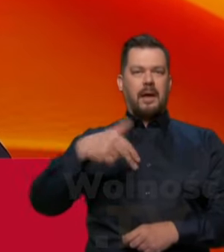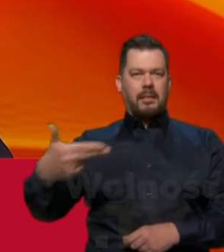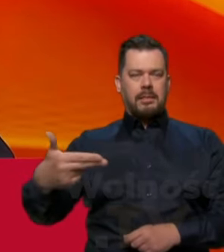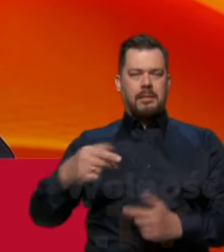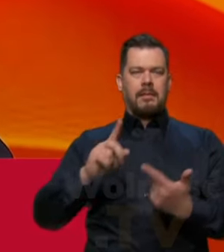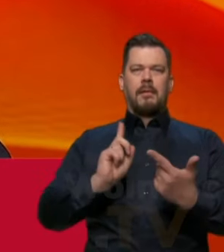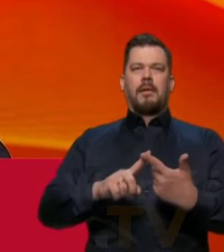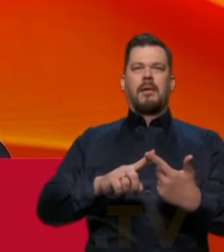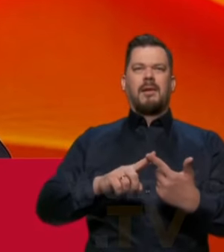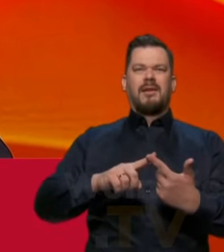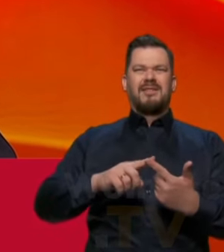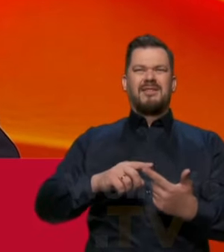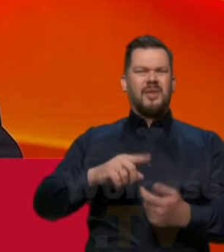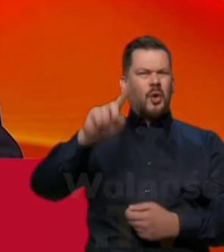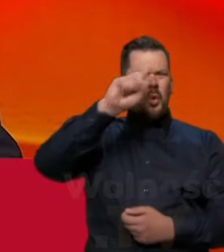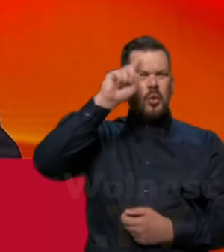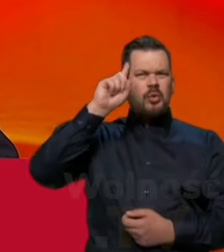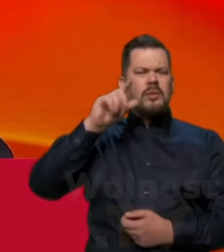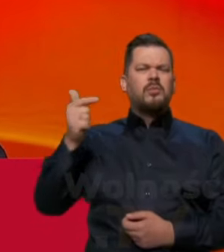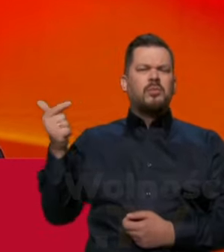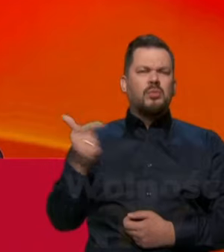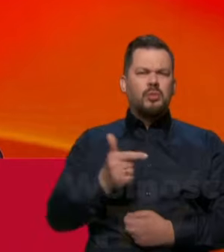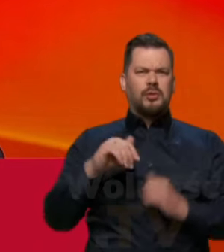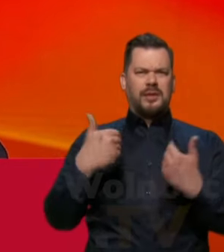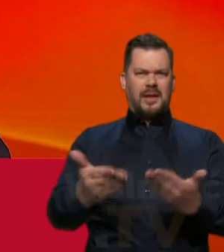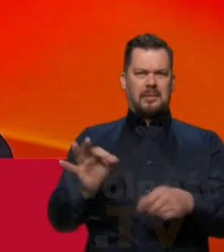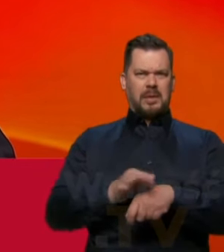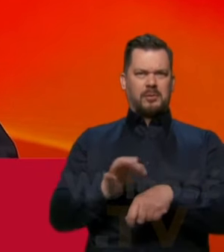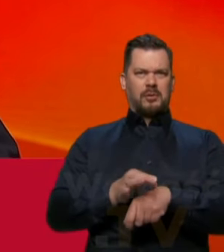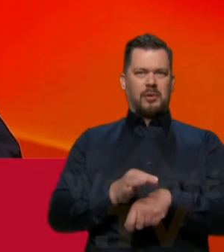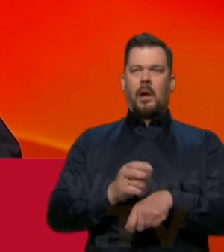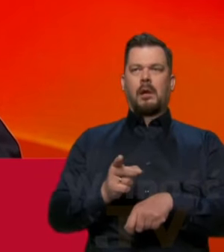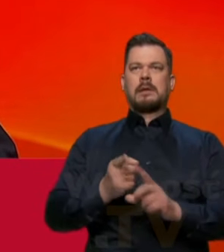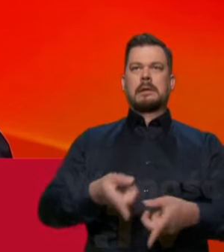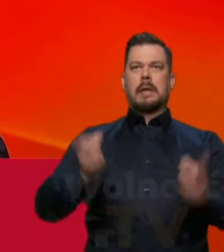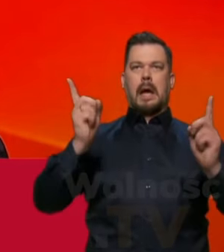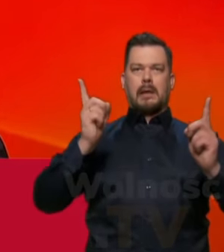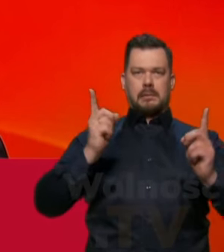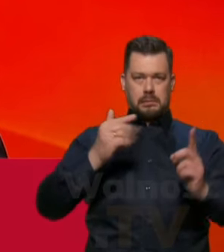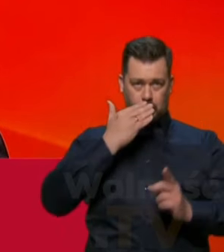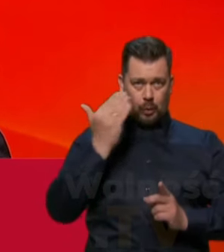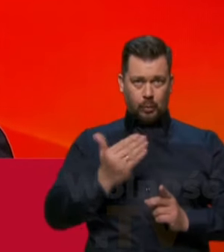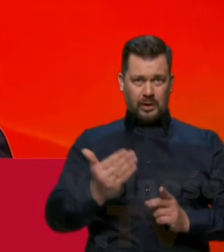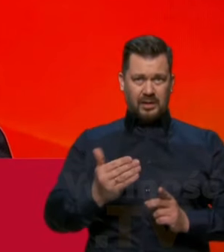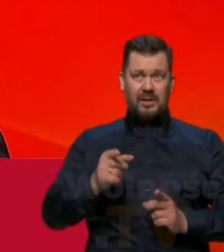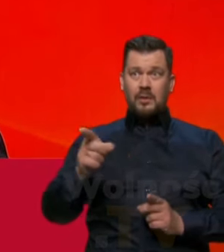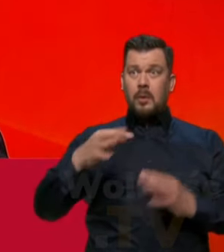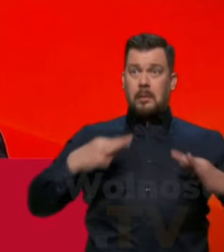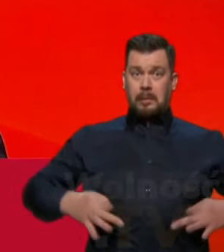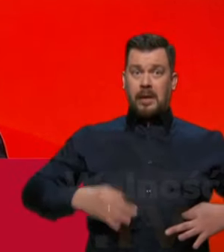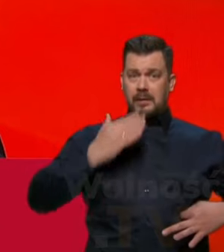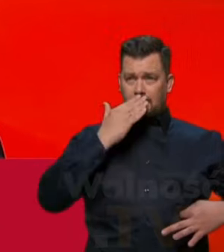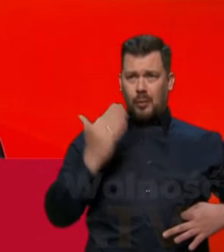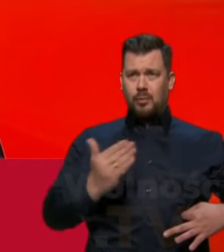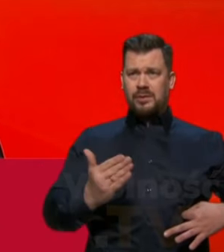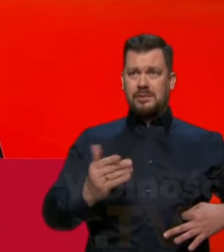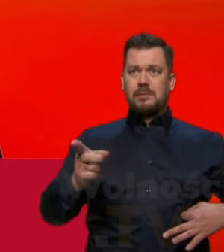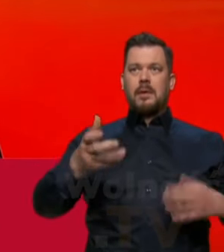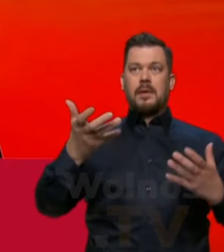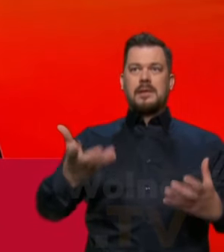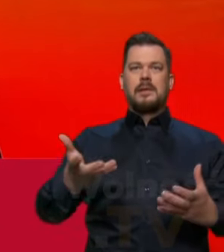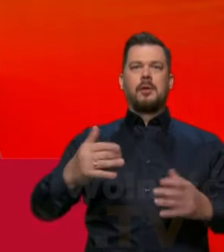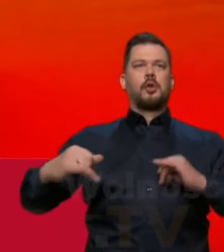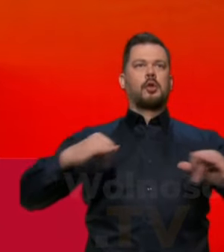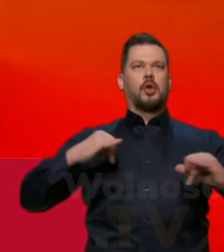ten... Ludzie muszą mieć mięso, nie ograniczać mięso jak za komuny. Pan po prostu jest komunistą, trzeba to powiedzieć jasno. Pan chce